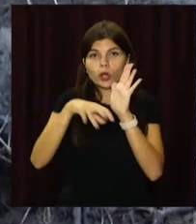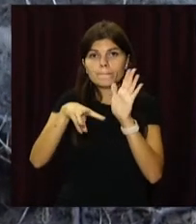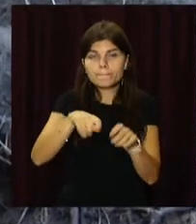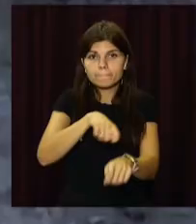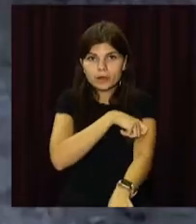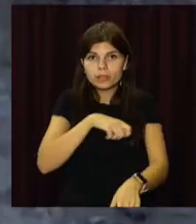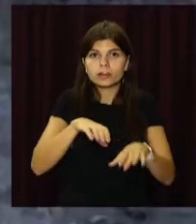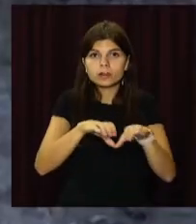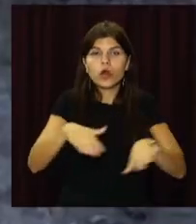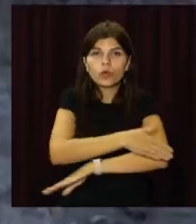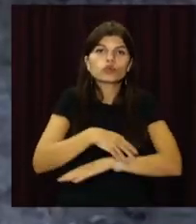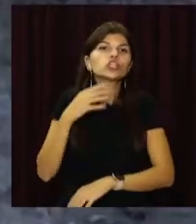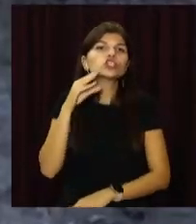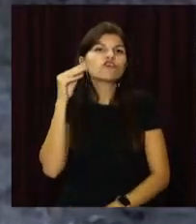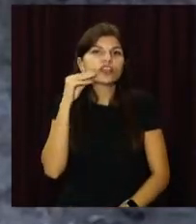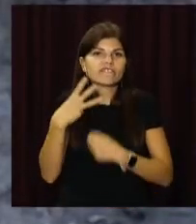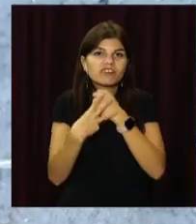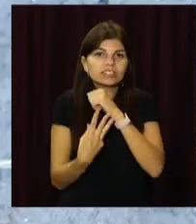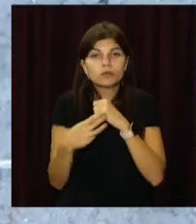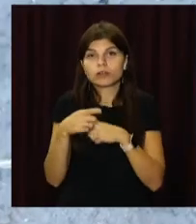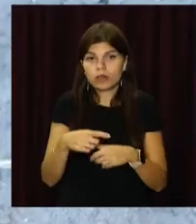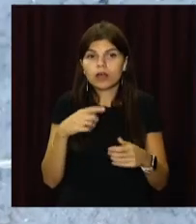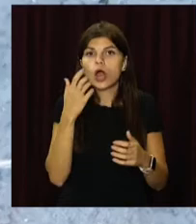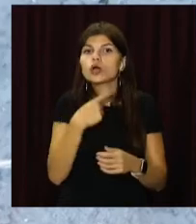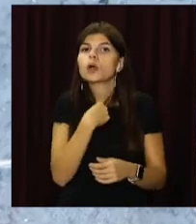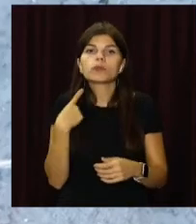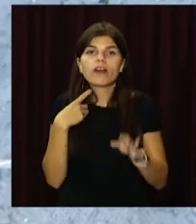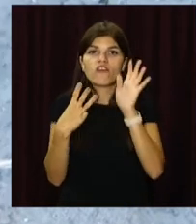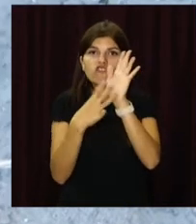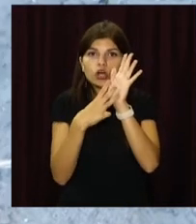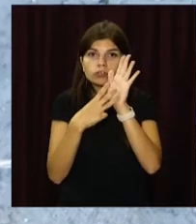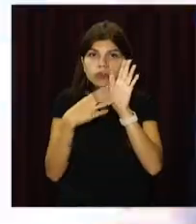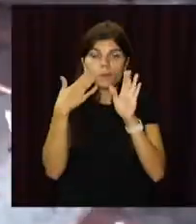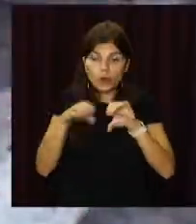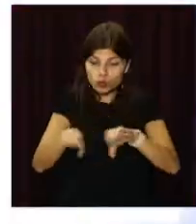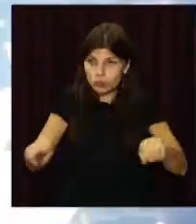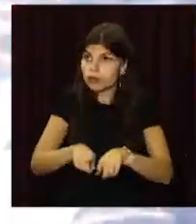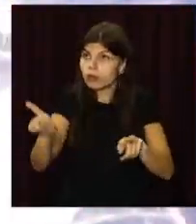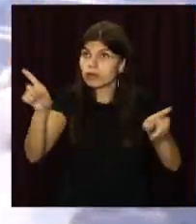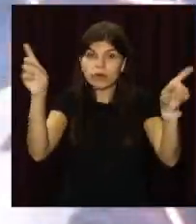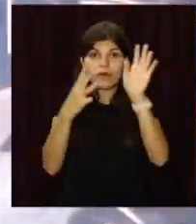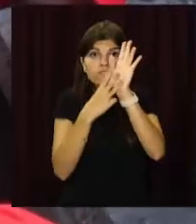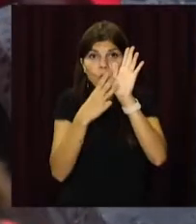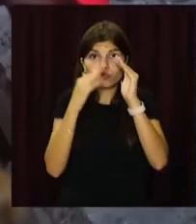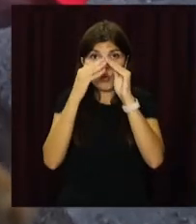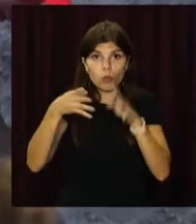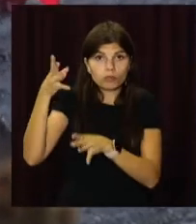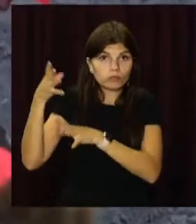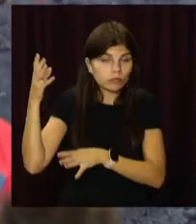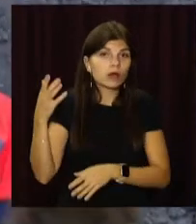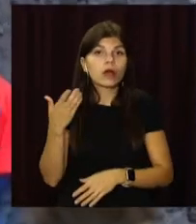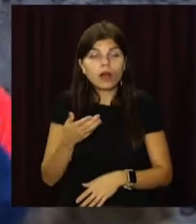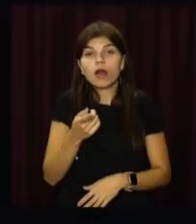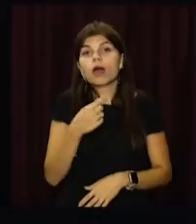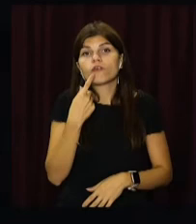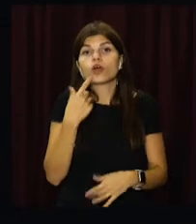тепломереж на вулиці Шевченка, 18. Вони забезпечують теплом 8 житлових будинків. А на лівобережжі, на Луговській, сьогодні фінішує